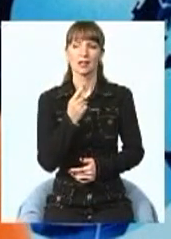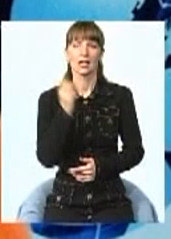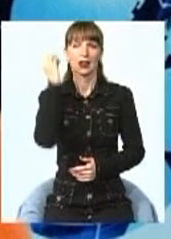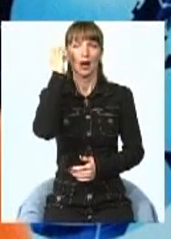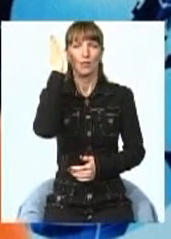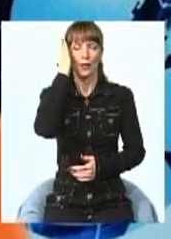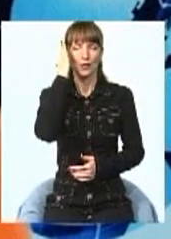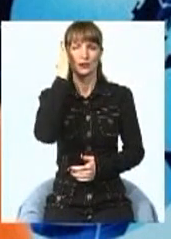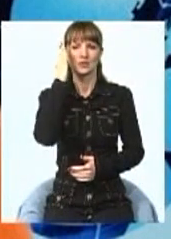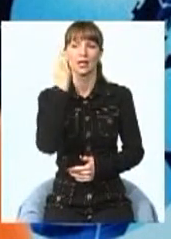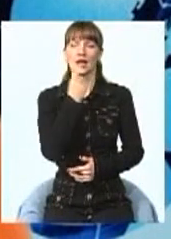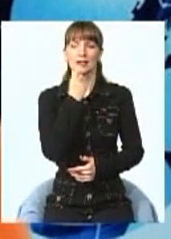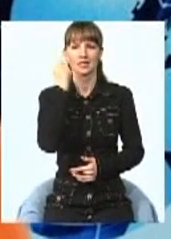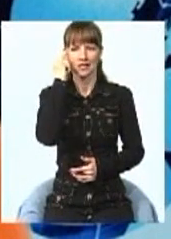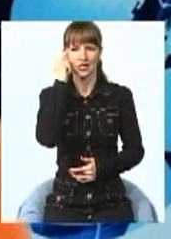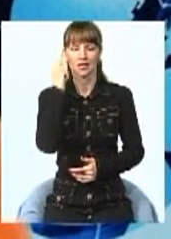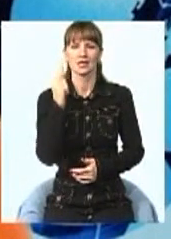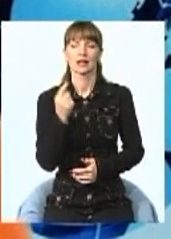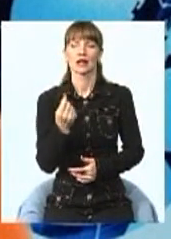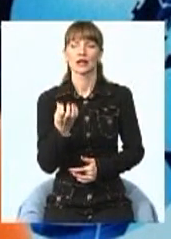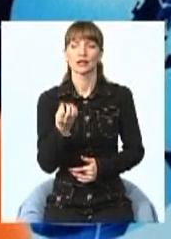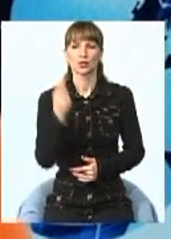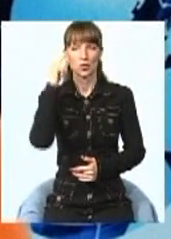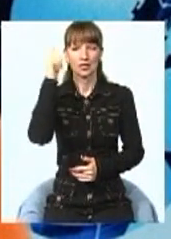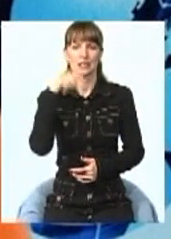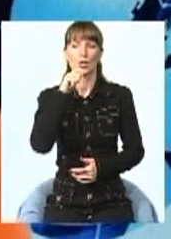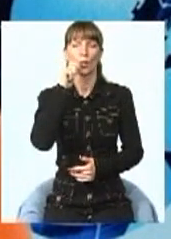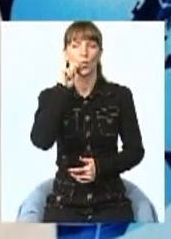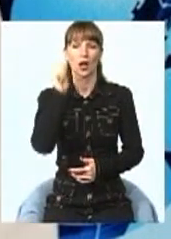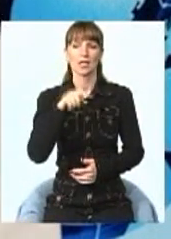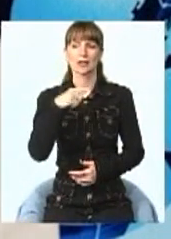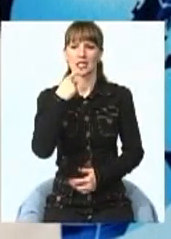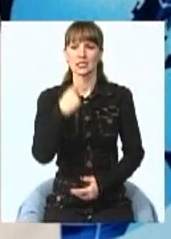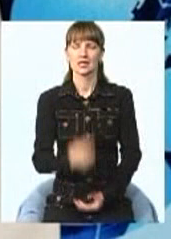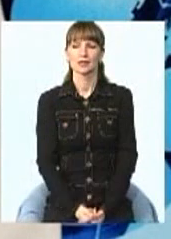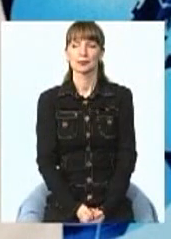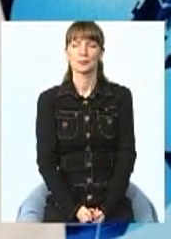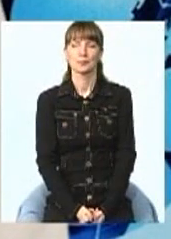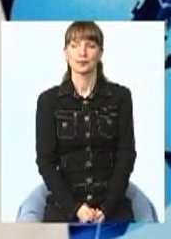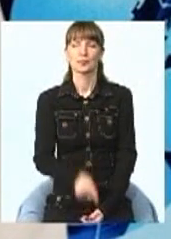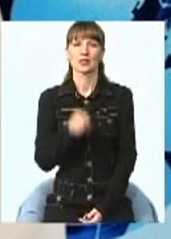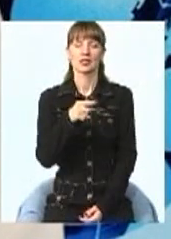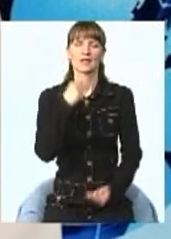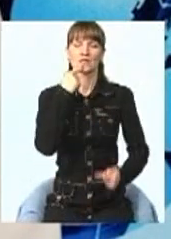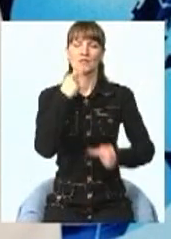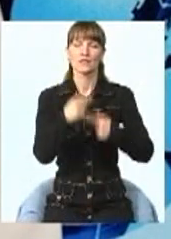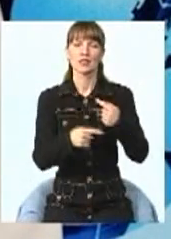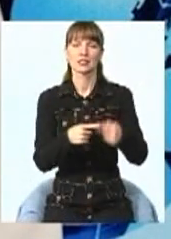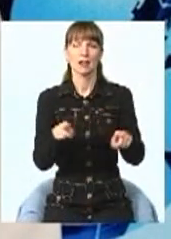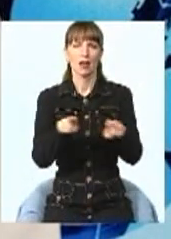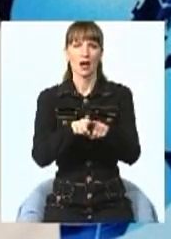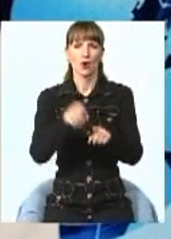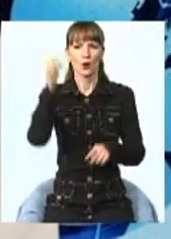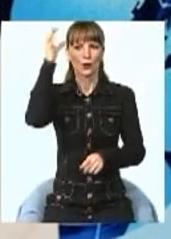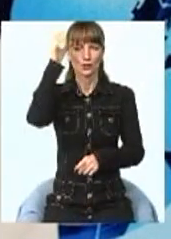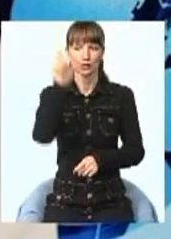японский язык, еще знает украинский язык. Они всегда, как ученые,